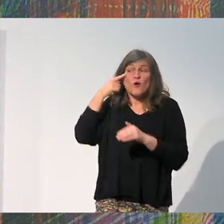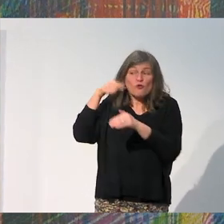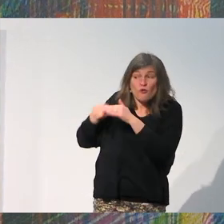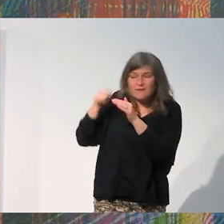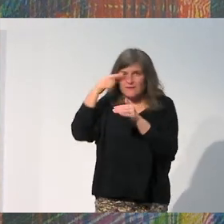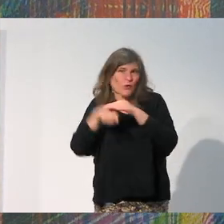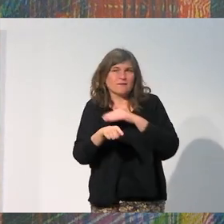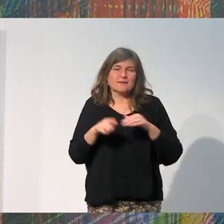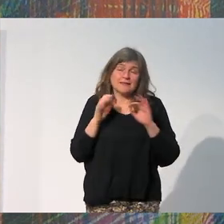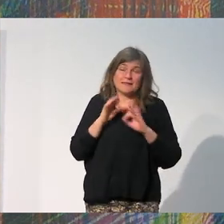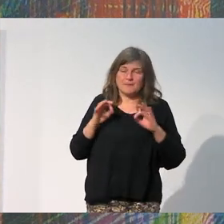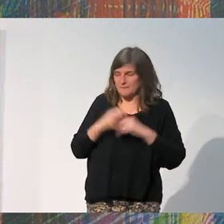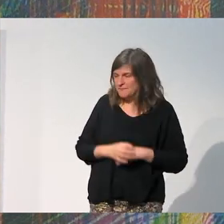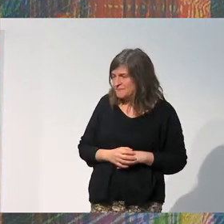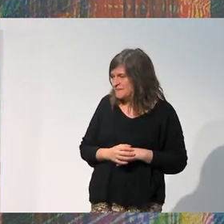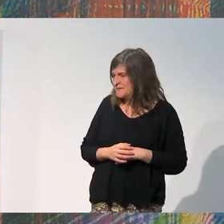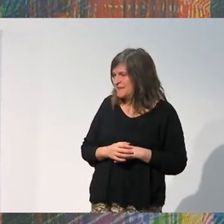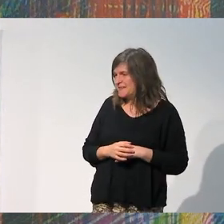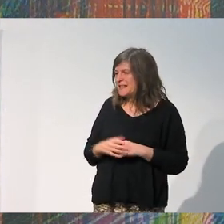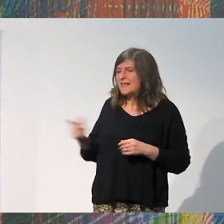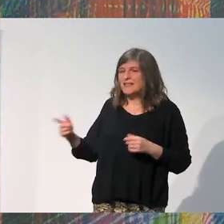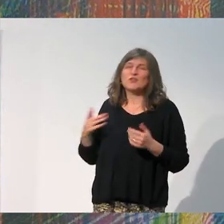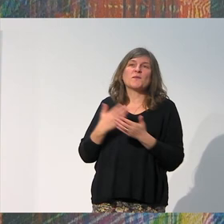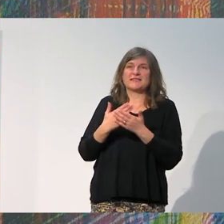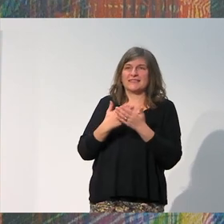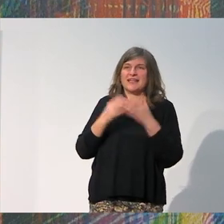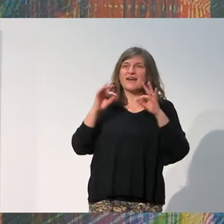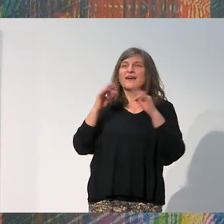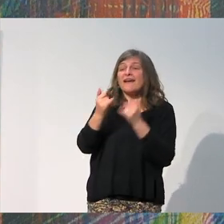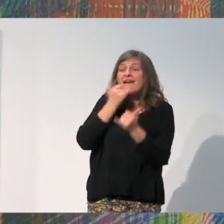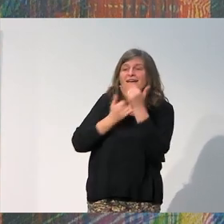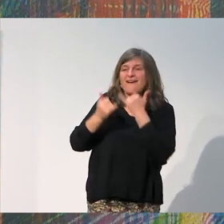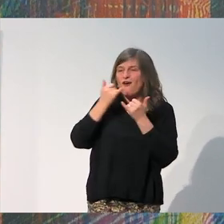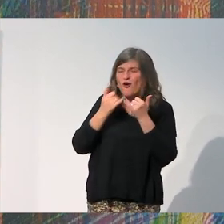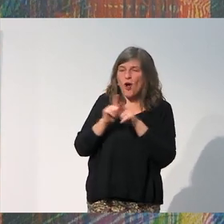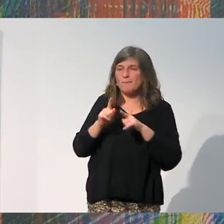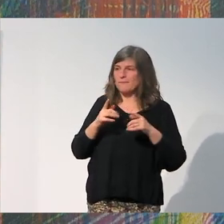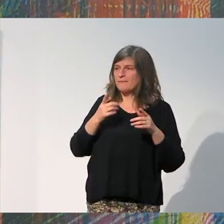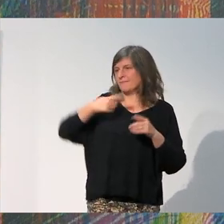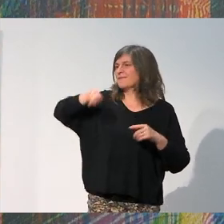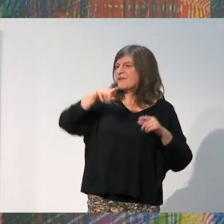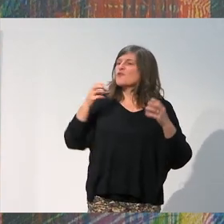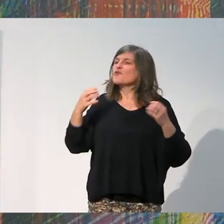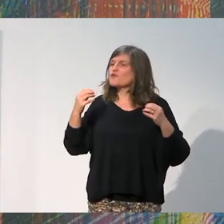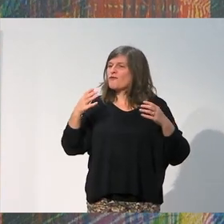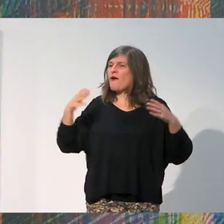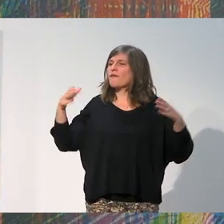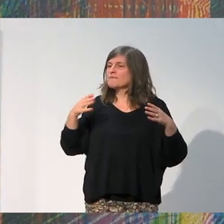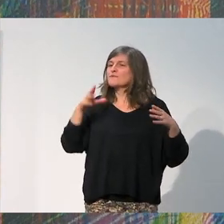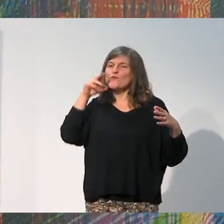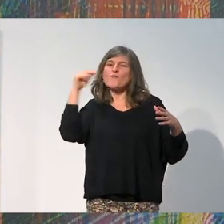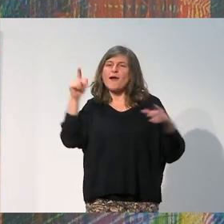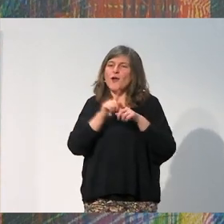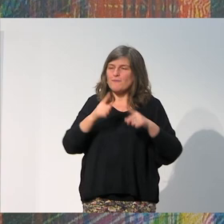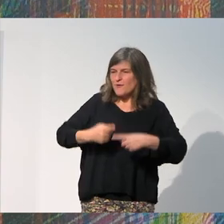l'autre. Oui, ça fait partie des erreurs, en tout cas des convictions qu'on a, nous, face à